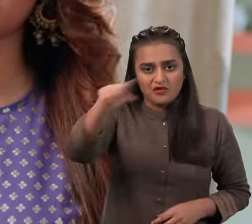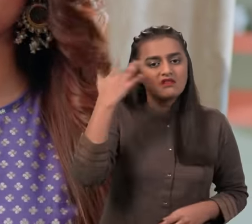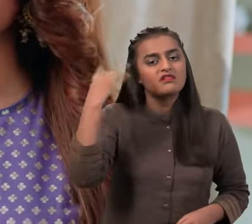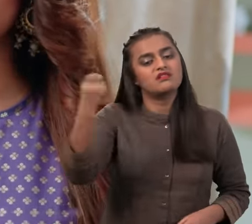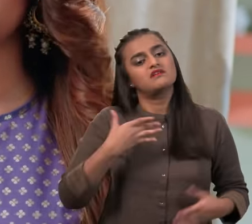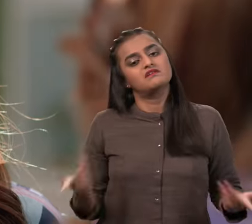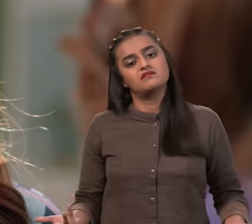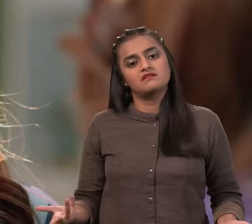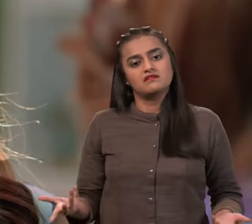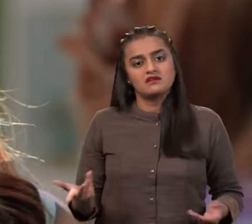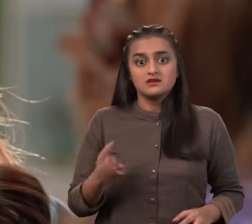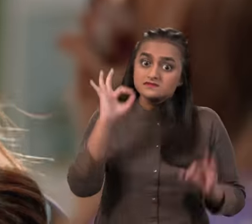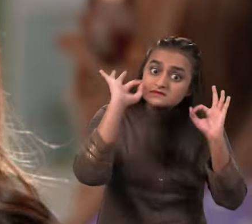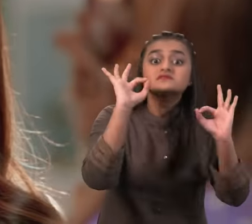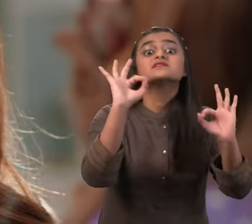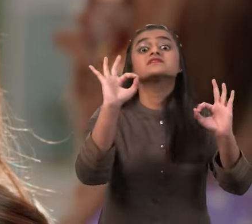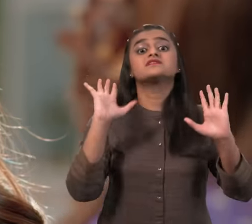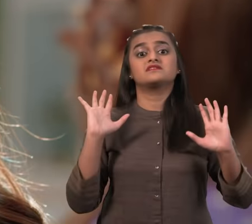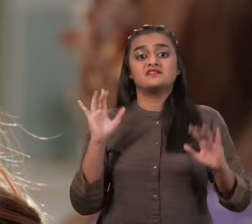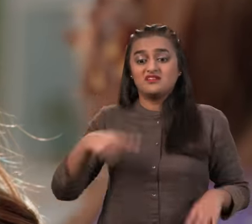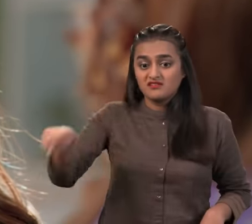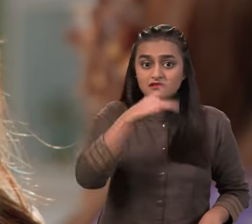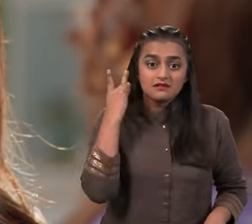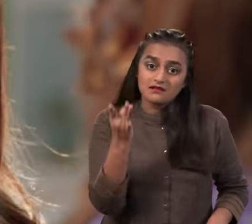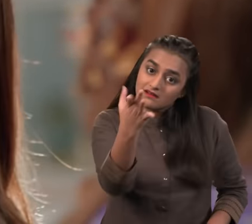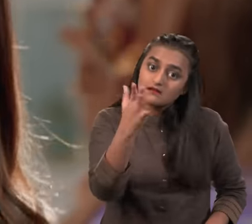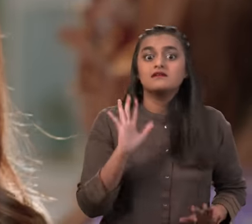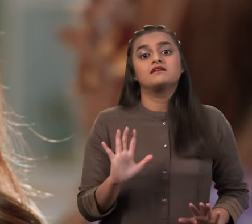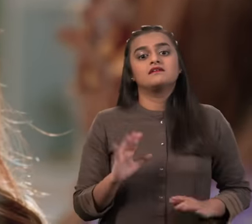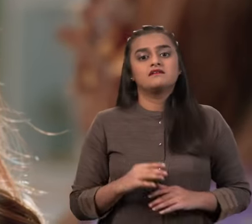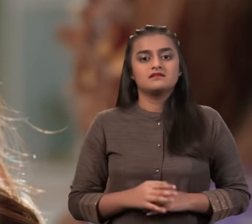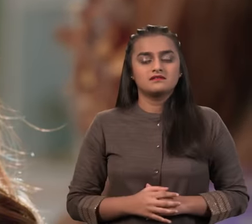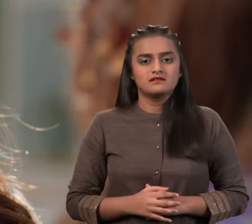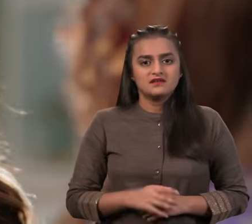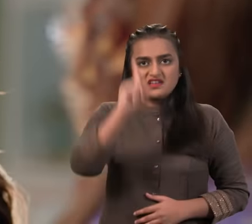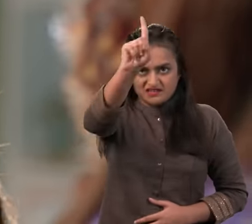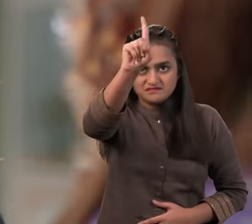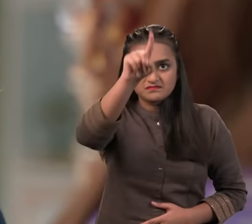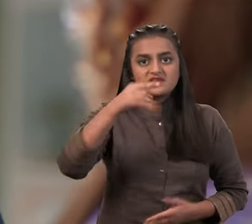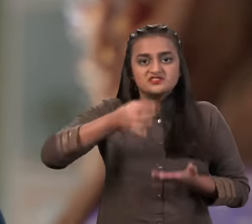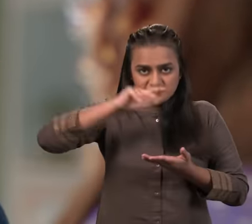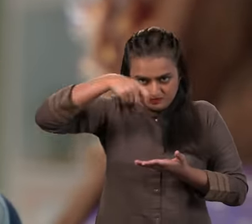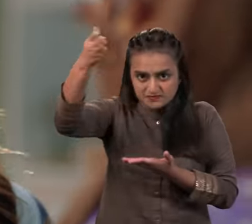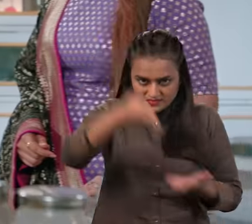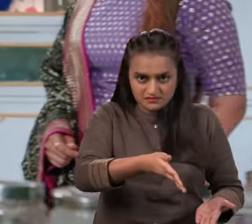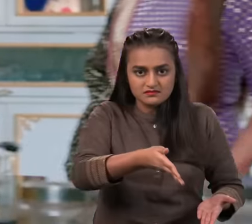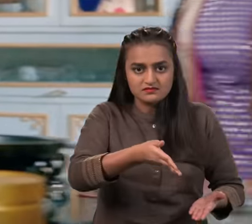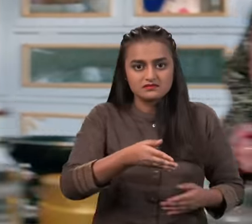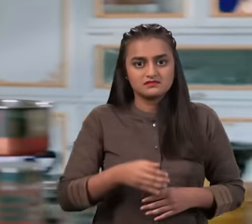मेरी कभी किसी ने सुनी ही। अच्छा क्या माही, किसी ने भी ना तेरी नहीं सुनी। एक काम कर, तू ही चाय